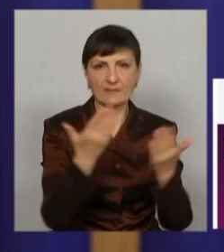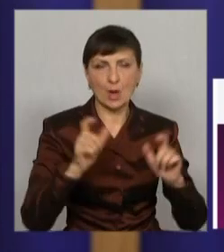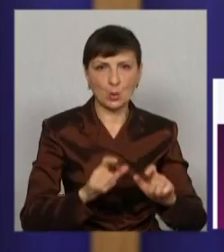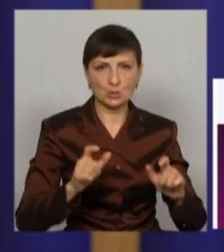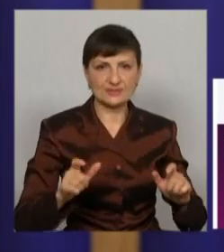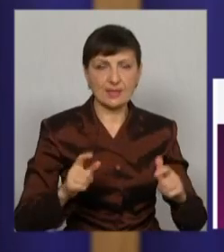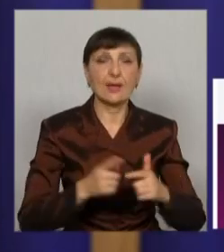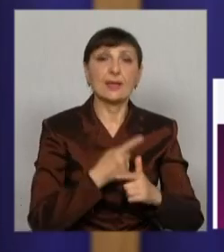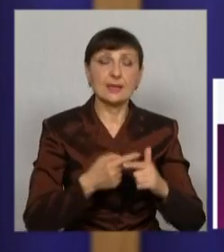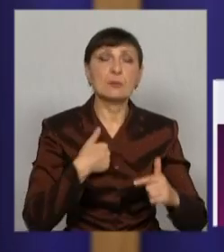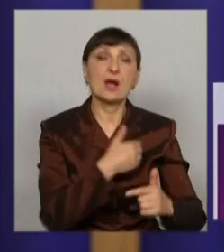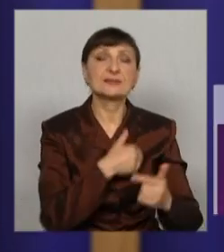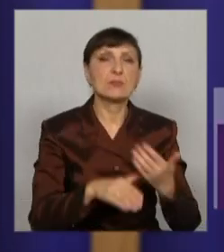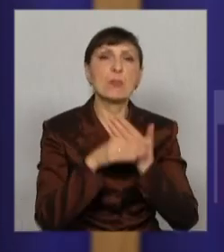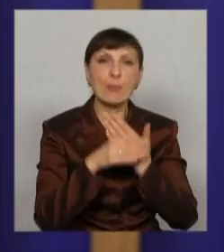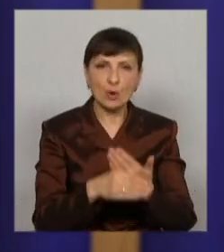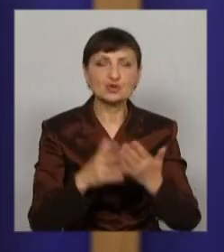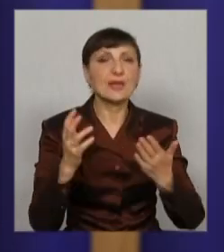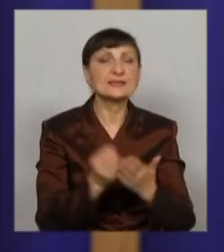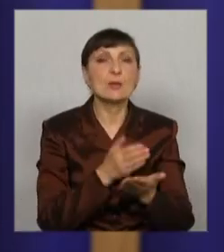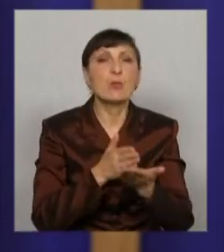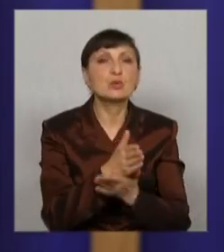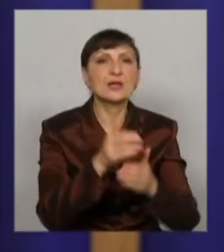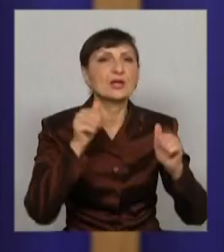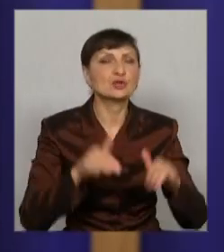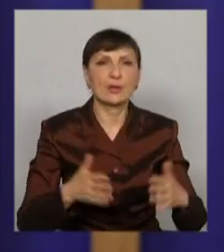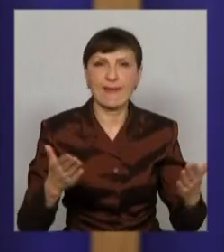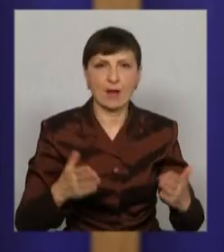по крайней мере, мы хотим помочь найти пути их решения.